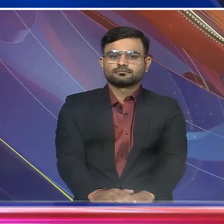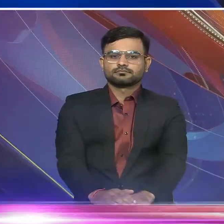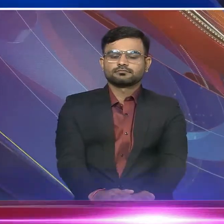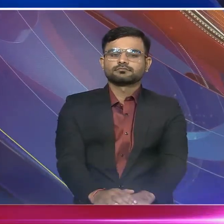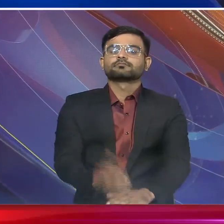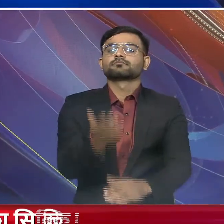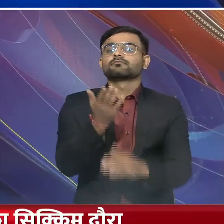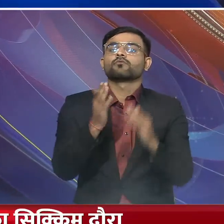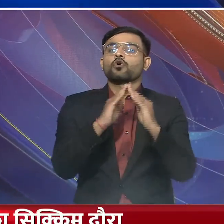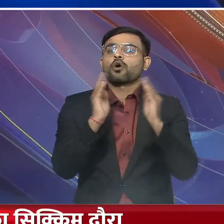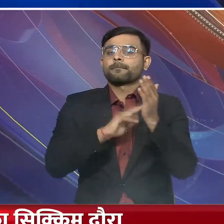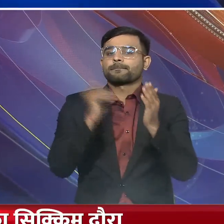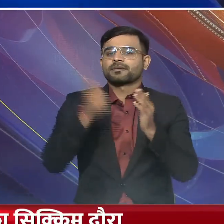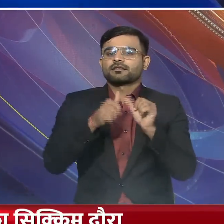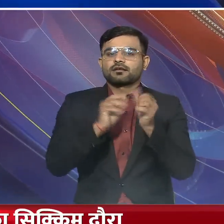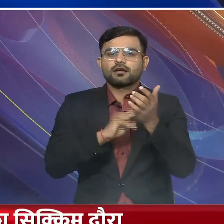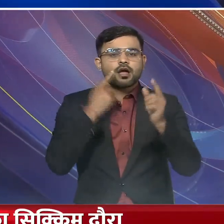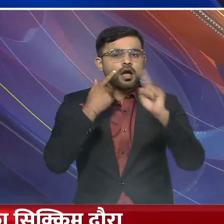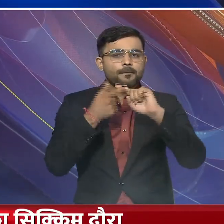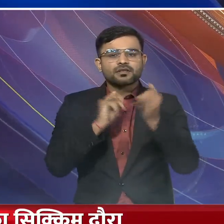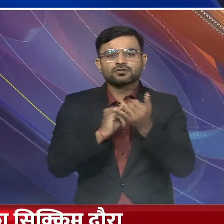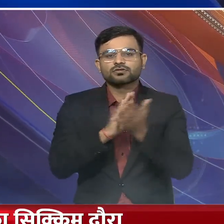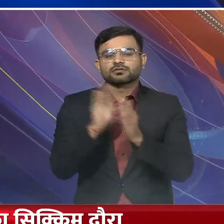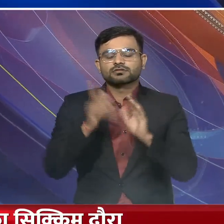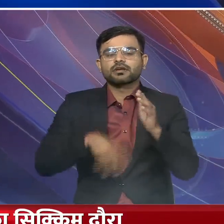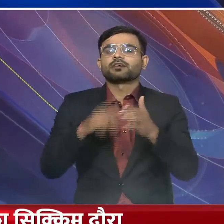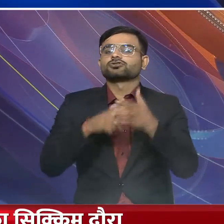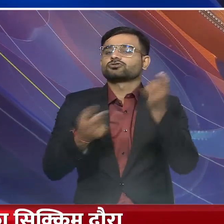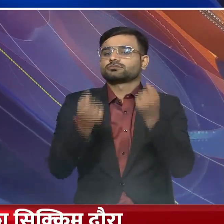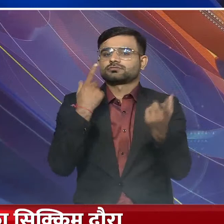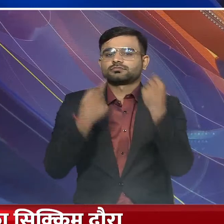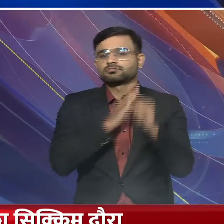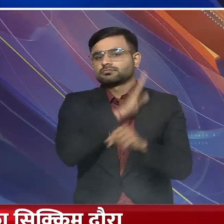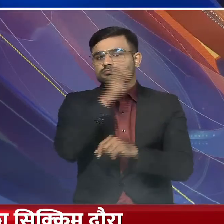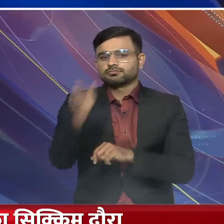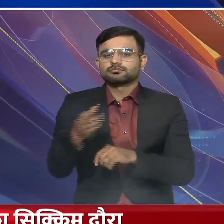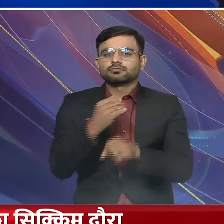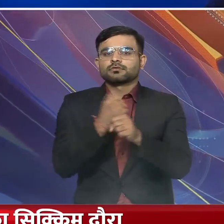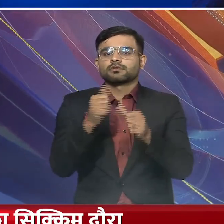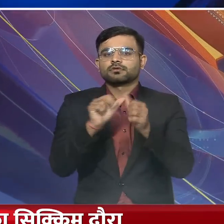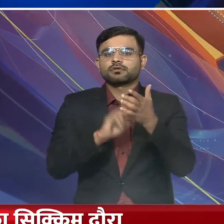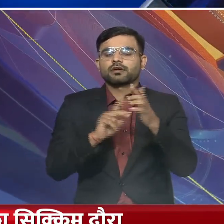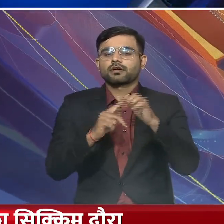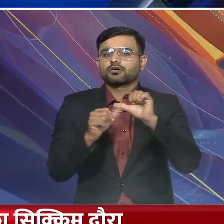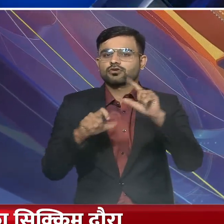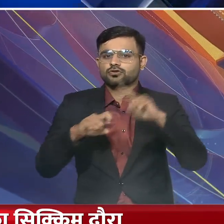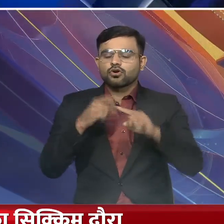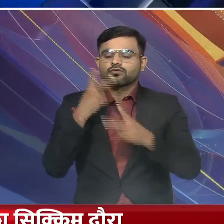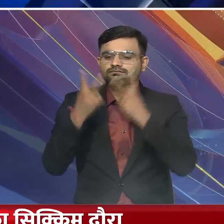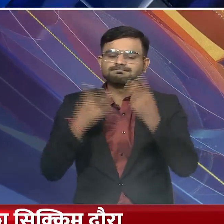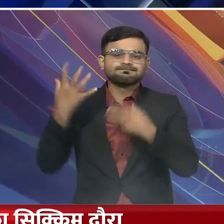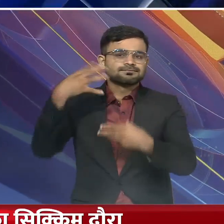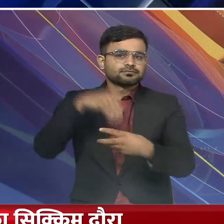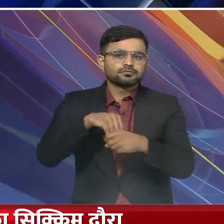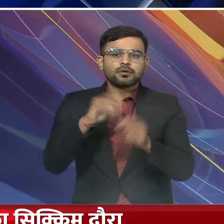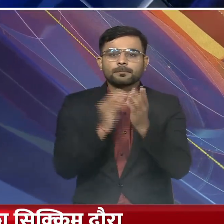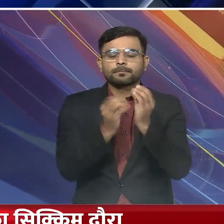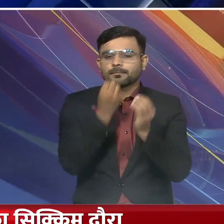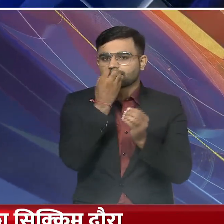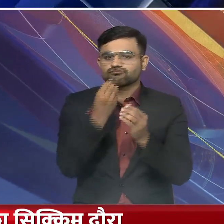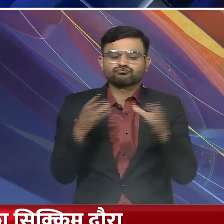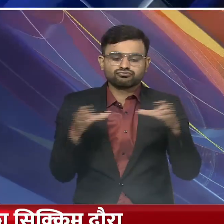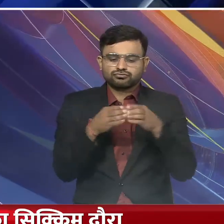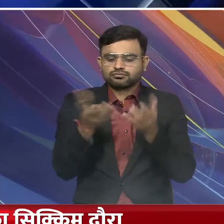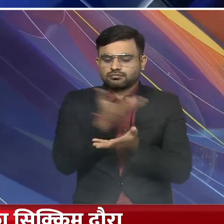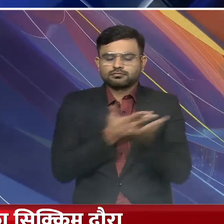केंद्रीय गृहमंत्री अमित शाह आरजे सिक्किम के दौरे पर गंगटोक में देरी कॉन्क्लेव मिलेंगे भाग बीजेपी के कोर ग्रुप की